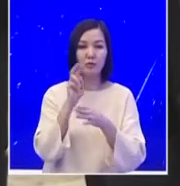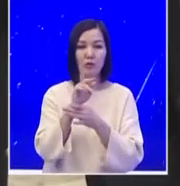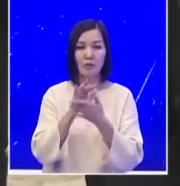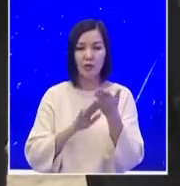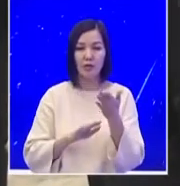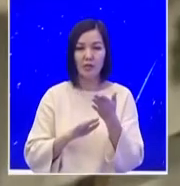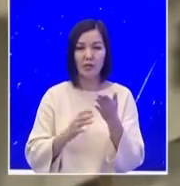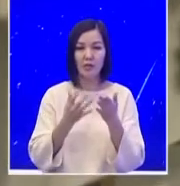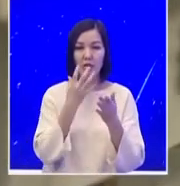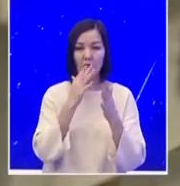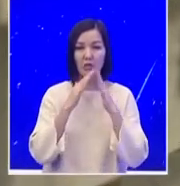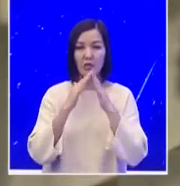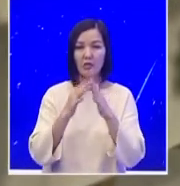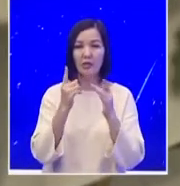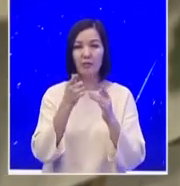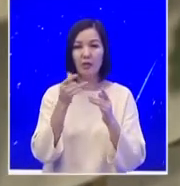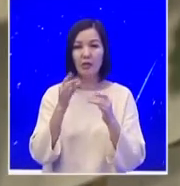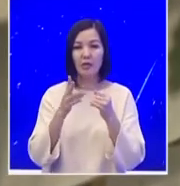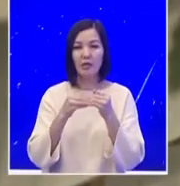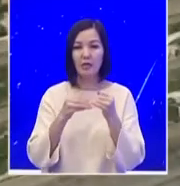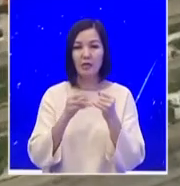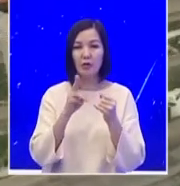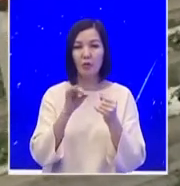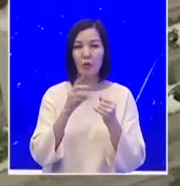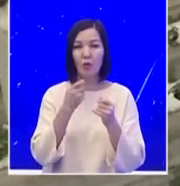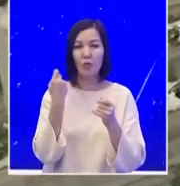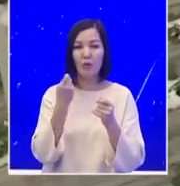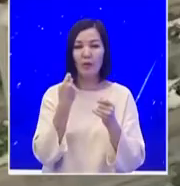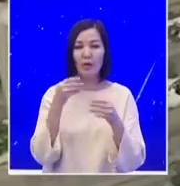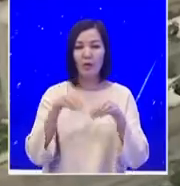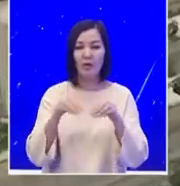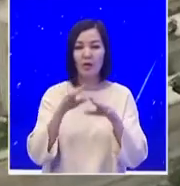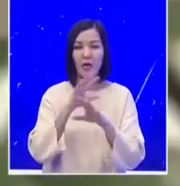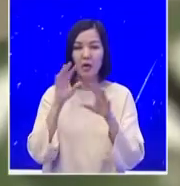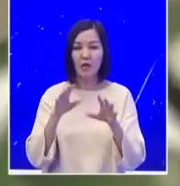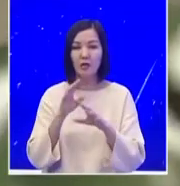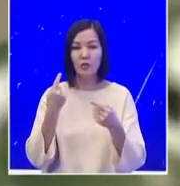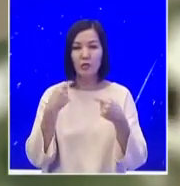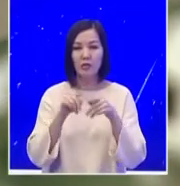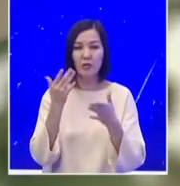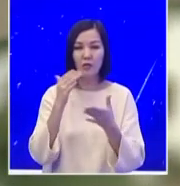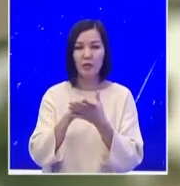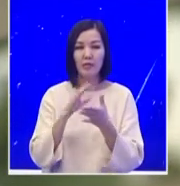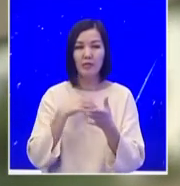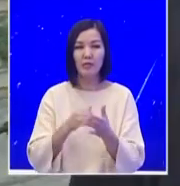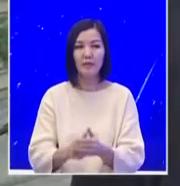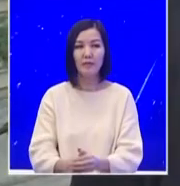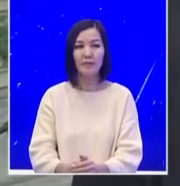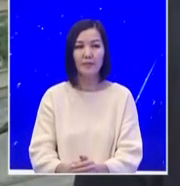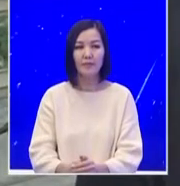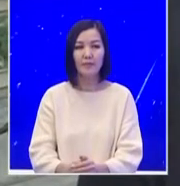жалғасты. Жылыжайда 1 гектар алқапқа құлпынай өсірілген. Қатысушылар күтіп баптау технологиясымен танысты.